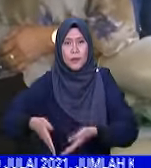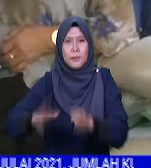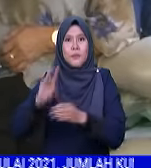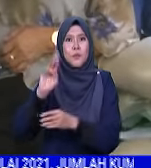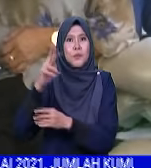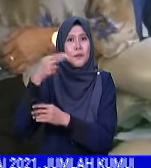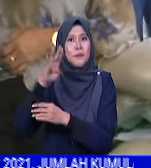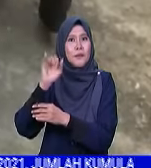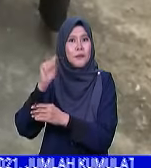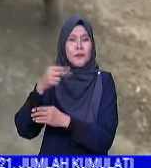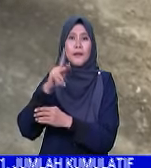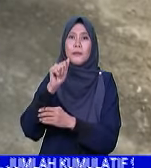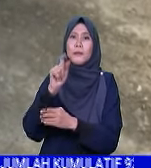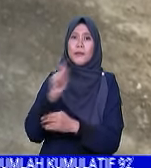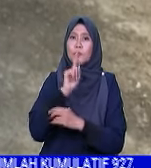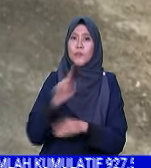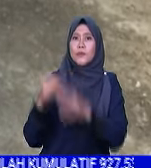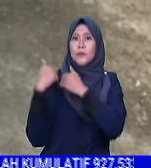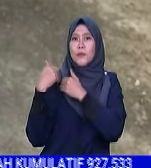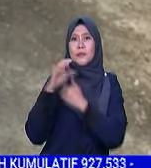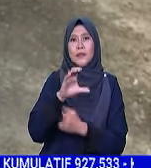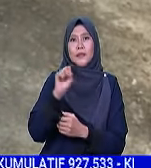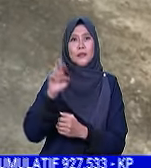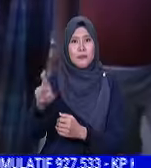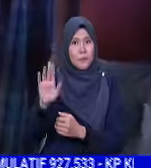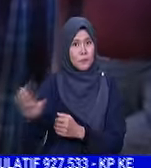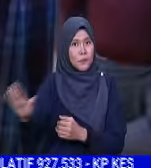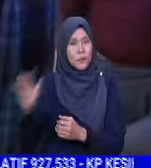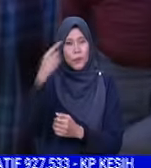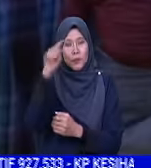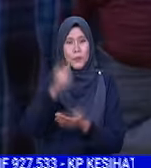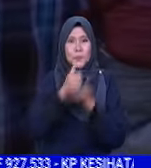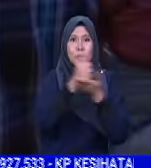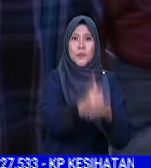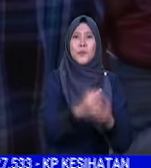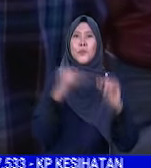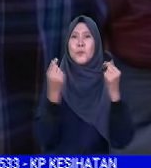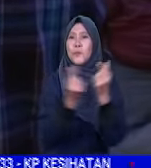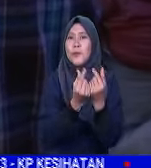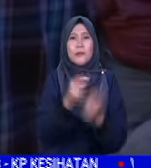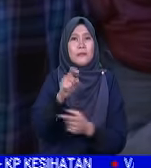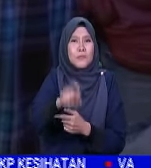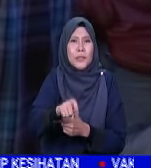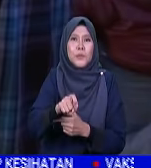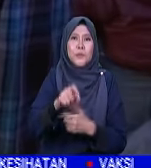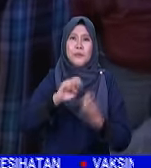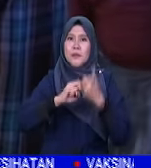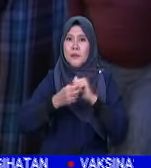Kapit yang merupakan salah satu tanggungjawab sosial korporat mereka bagi membantu golongan yang